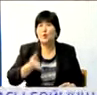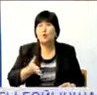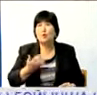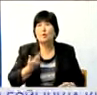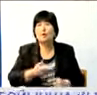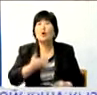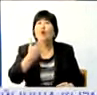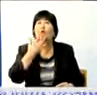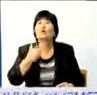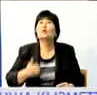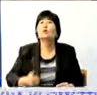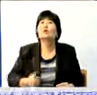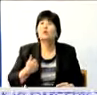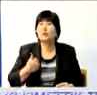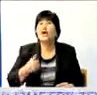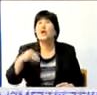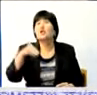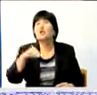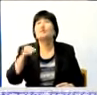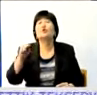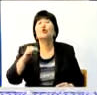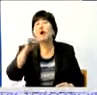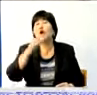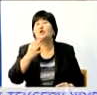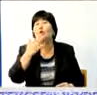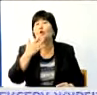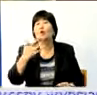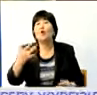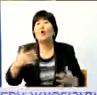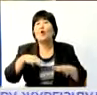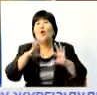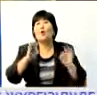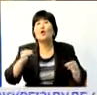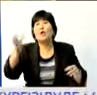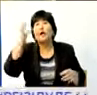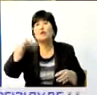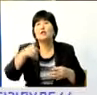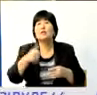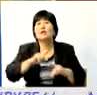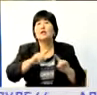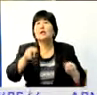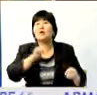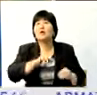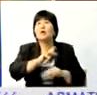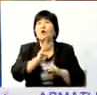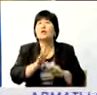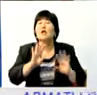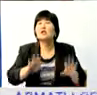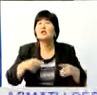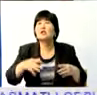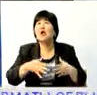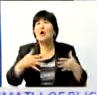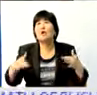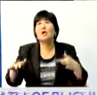міне ұлттық рухтың ұты. Темірбек Жүргенов атындағы Қазақ ұлттық өнер академиясының ұжымы қайраткерінің ерен еңбегін ұлықтау мақсатында жер жерде ауқымды